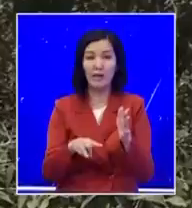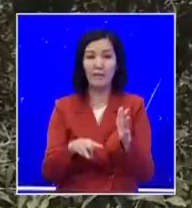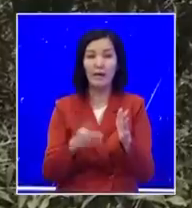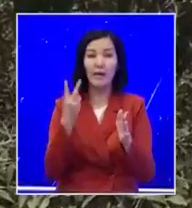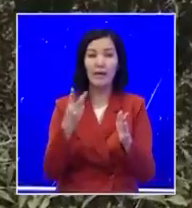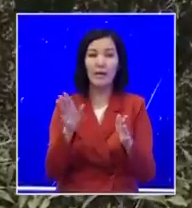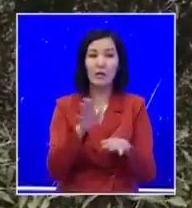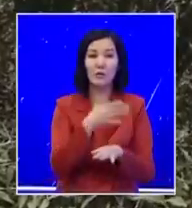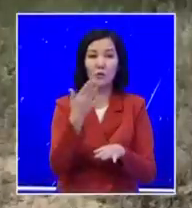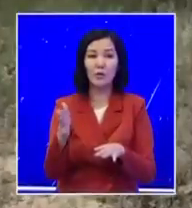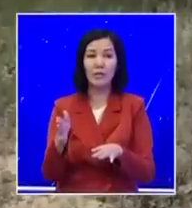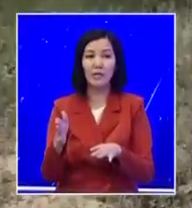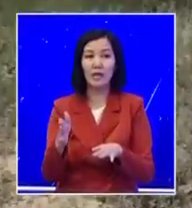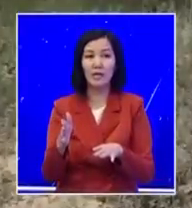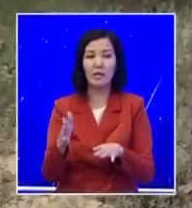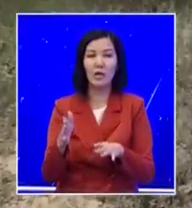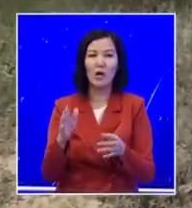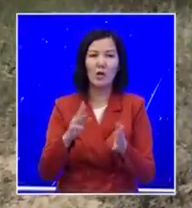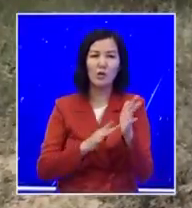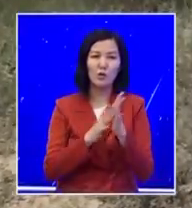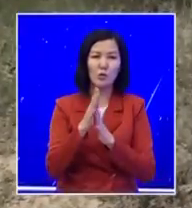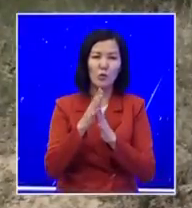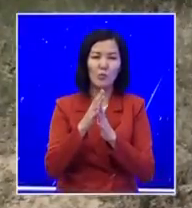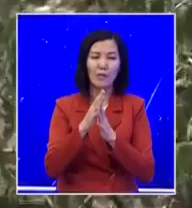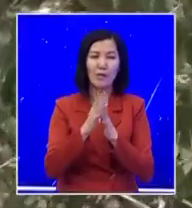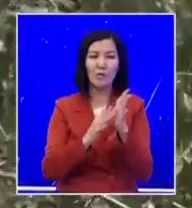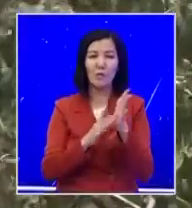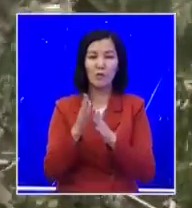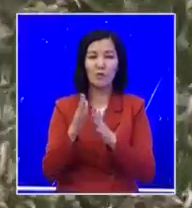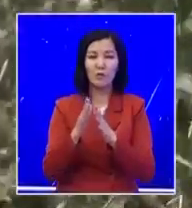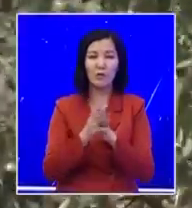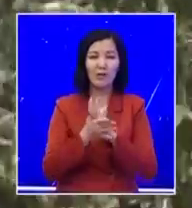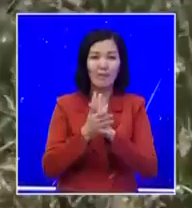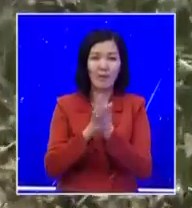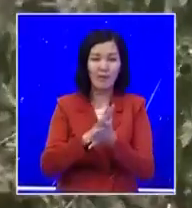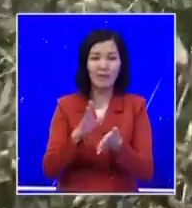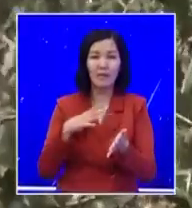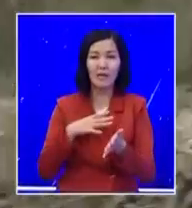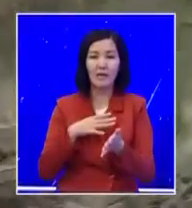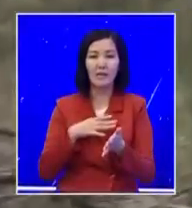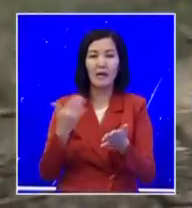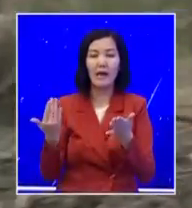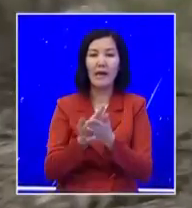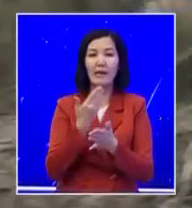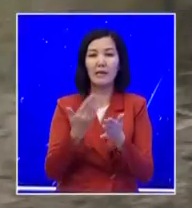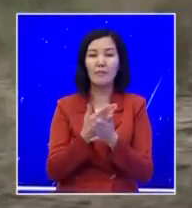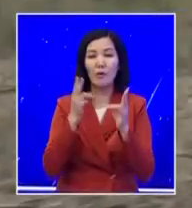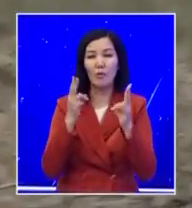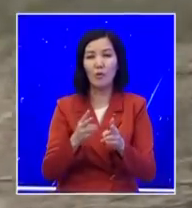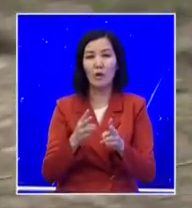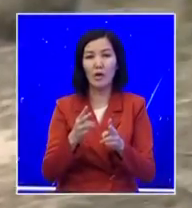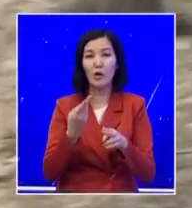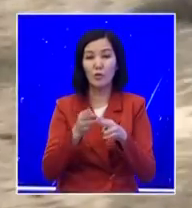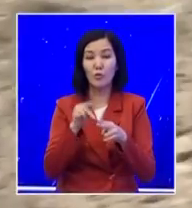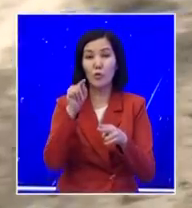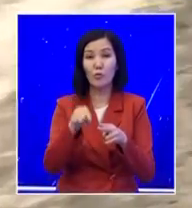түгел иттұмсығы өтпейтін топ шеңгел қымтап тұр. Ел аузында айтылатын осы бір сұмдық әңгімеге арқау болған оқиға да дәл осында орын